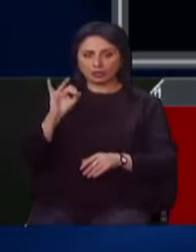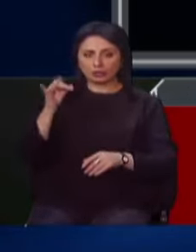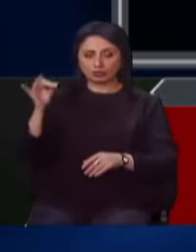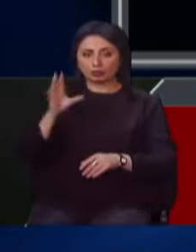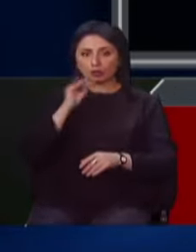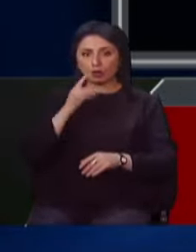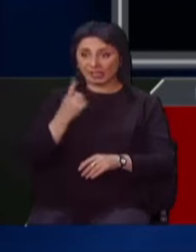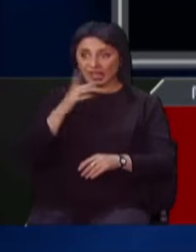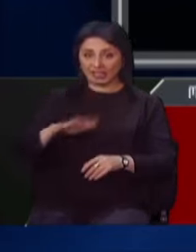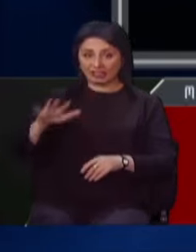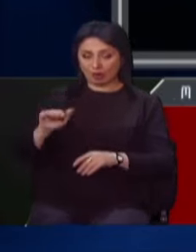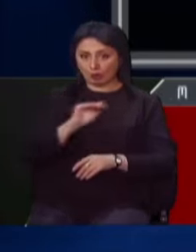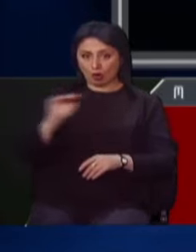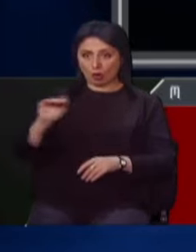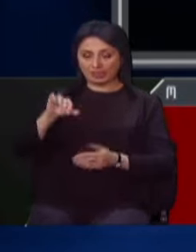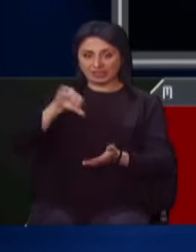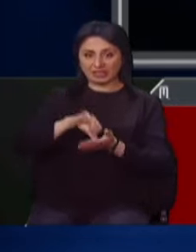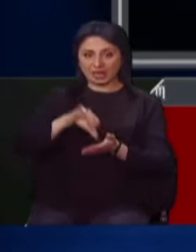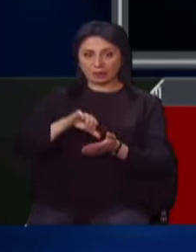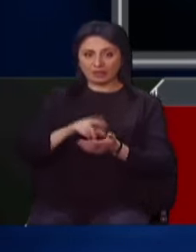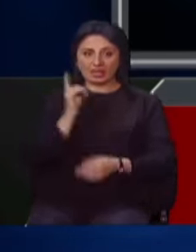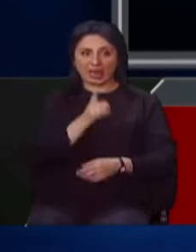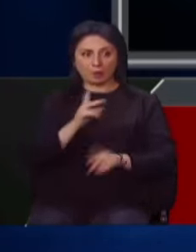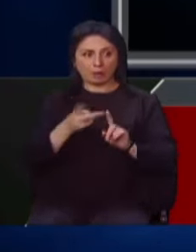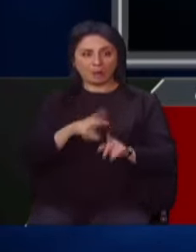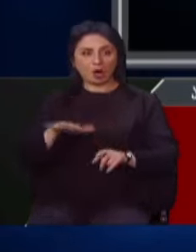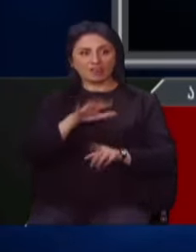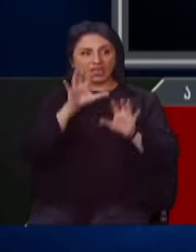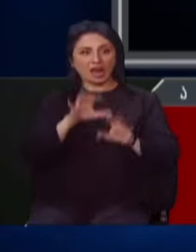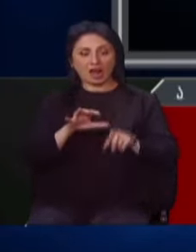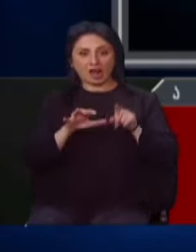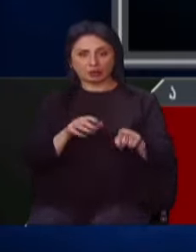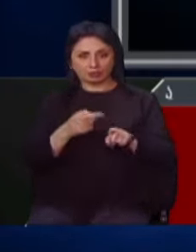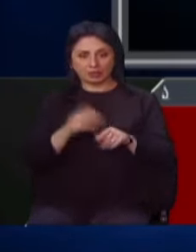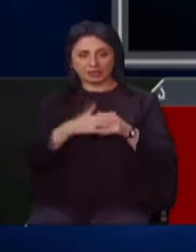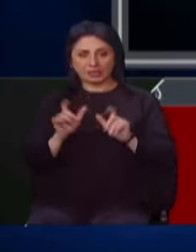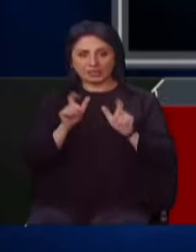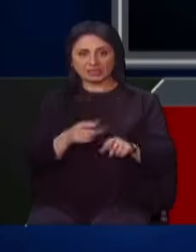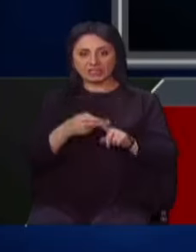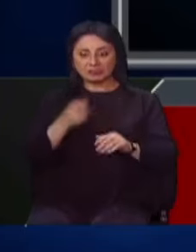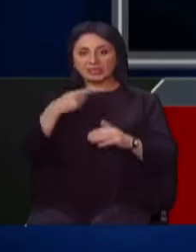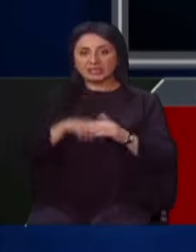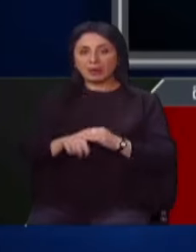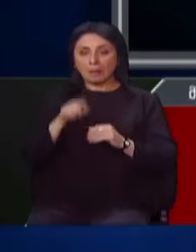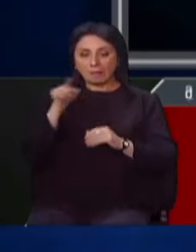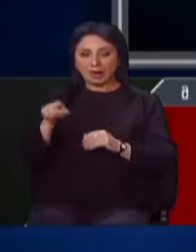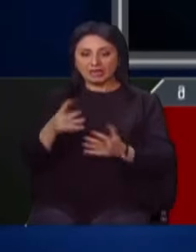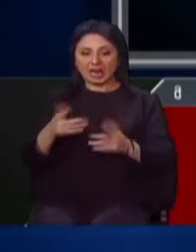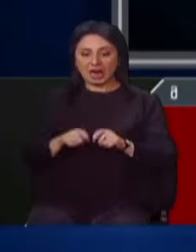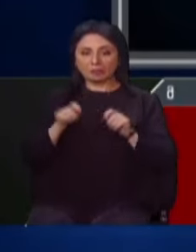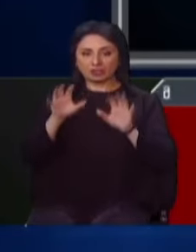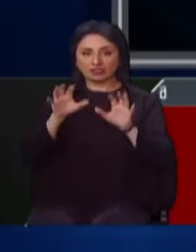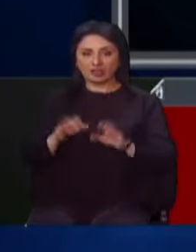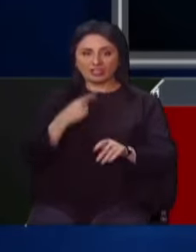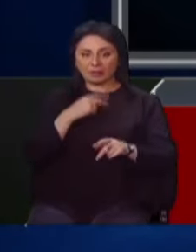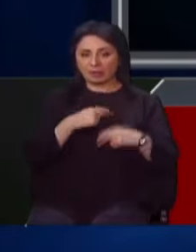ისტორიაში, როდესაც ერთი ქვეყნის ოფიციალური წარმომადგენელი ემუქრება მეორე ქვეყნის კანონმდებელს სანქციებით მხოლოდ იმის გამო, რომ მან გამჭვირვალობის